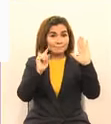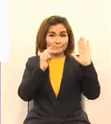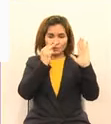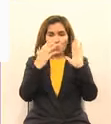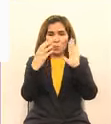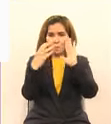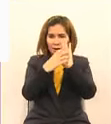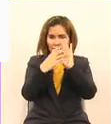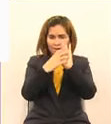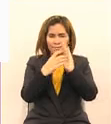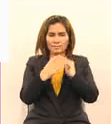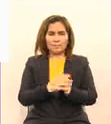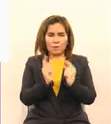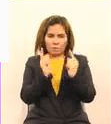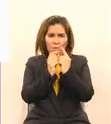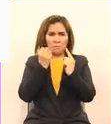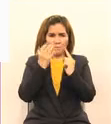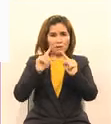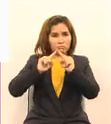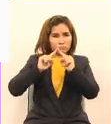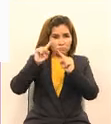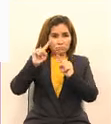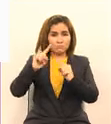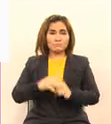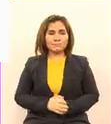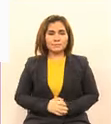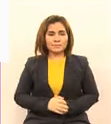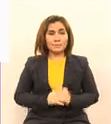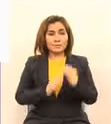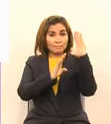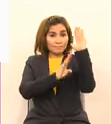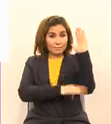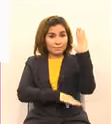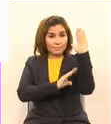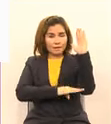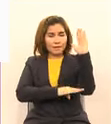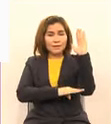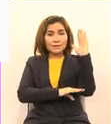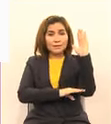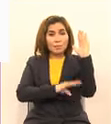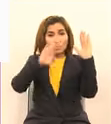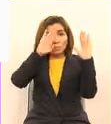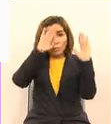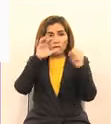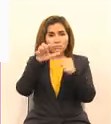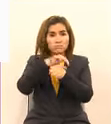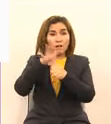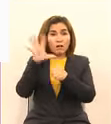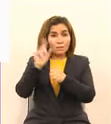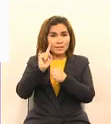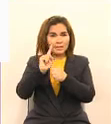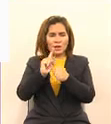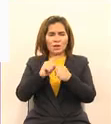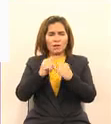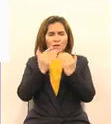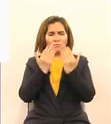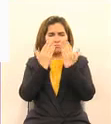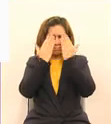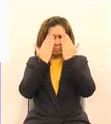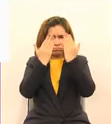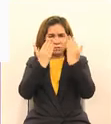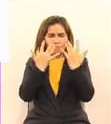ภาคกลางก็ถือว่ามากที่สุดนะครับภาคใต้ซึ่งมีกรณีของการร่วมพิธีศาสนาที่มาเลเ